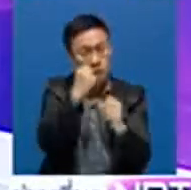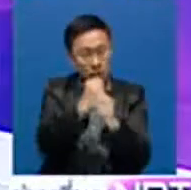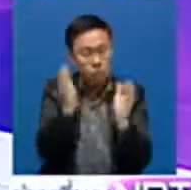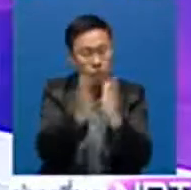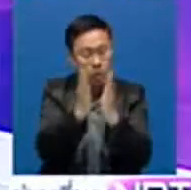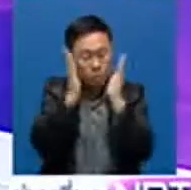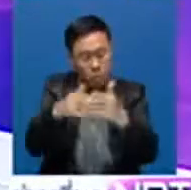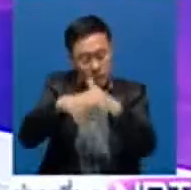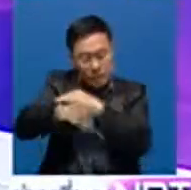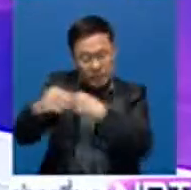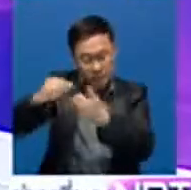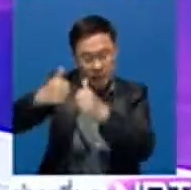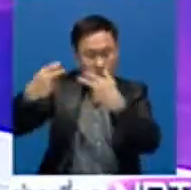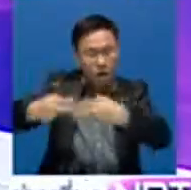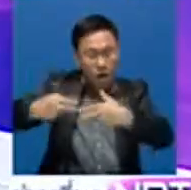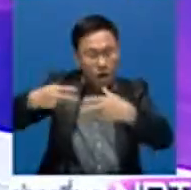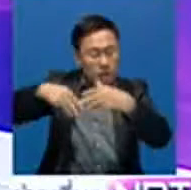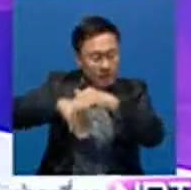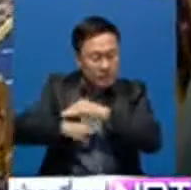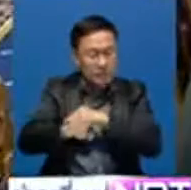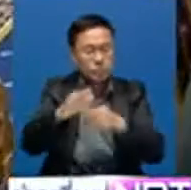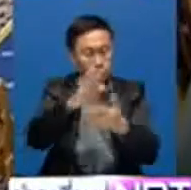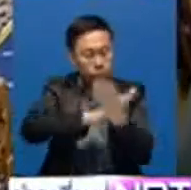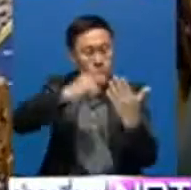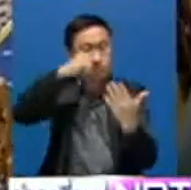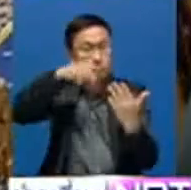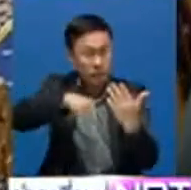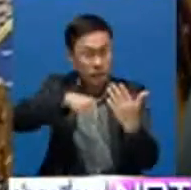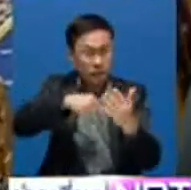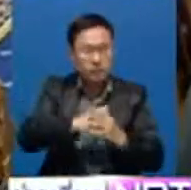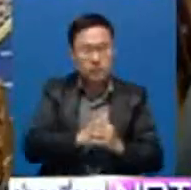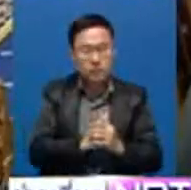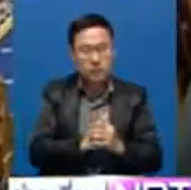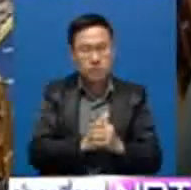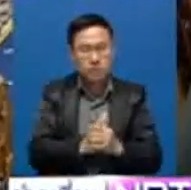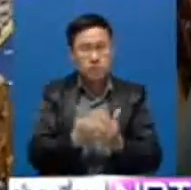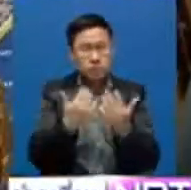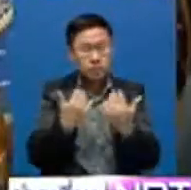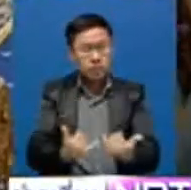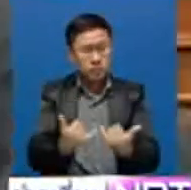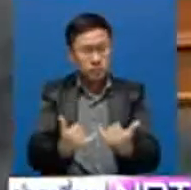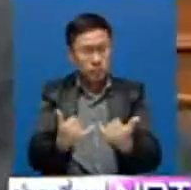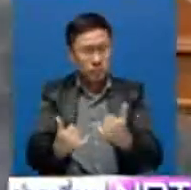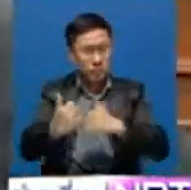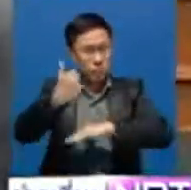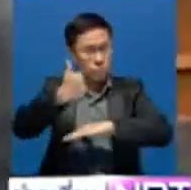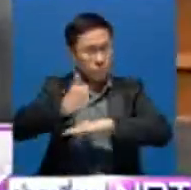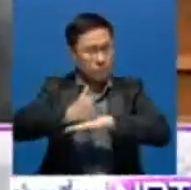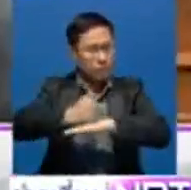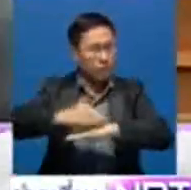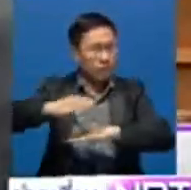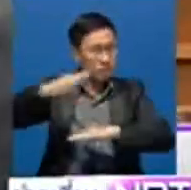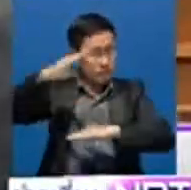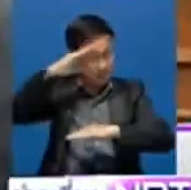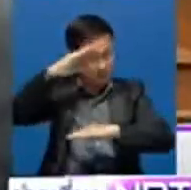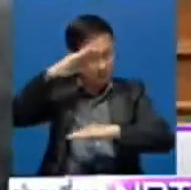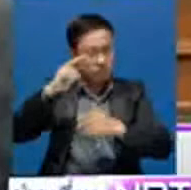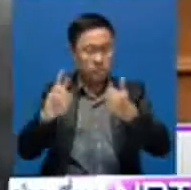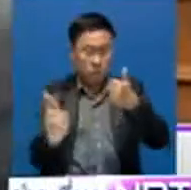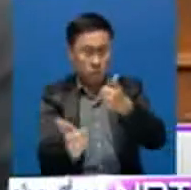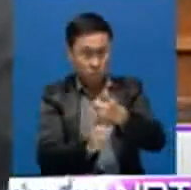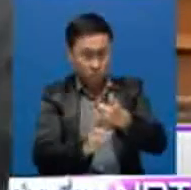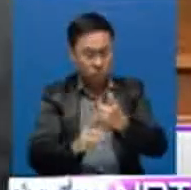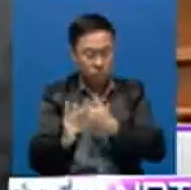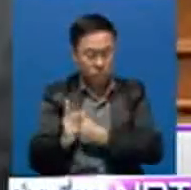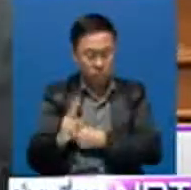สู้รบเข้ามาในประเทศไทยนายพลเอกธนะศักดิ์ปฏิมาประกรผู้บัญชาการทหารสูงสุดรองหัวหน้าคณะ